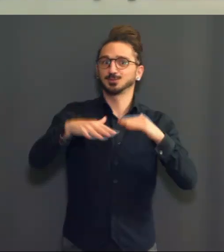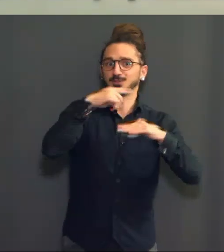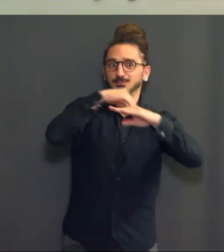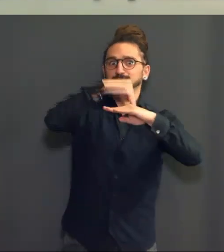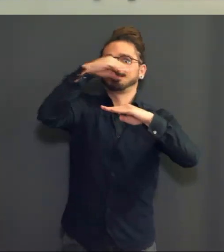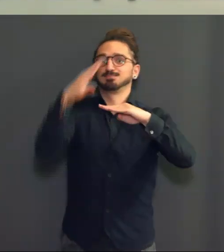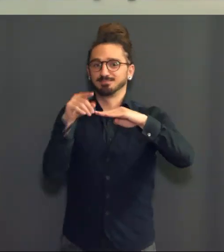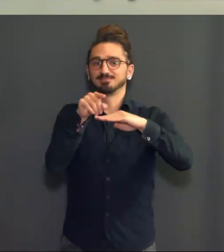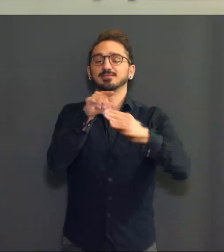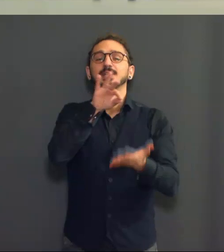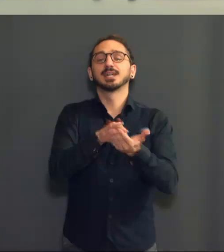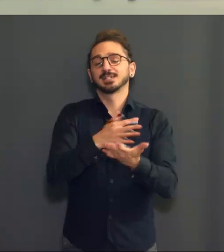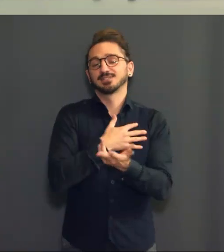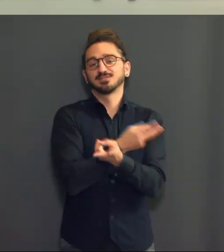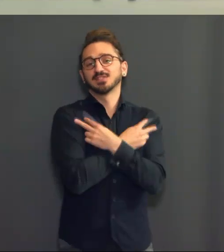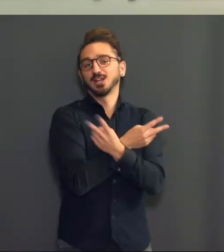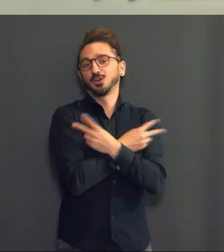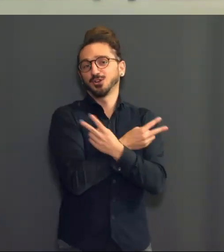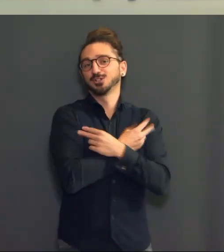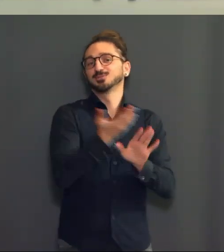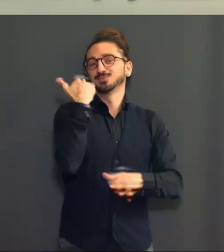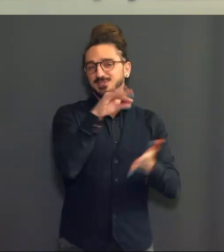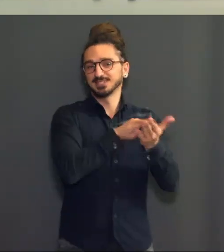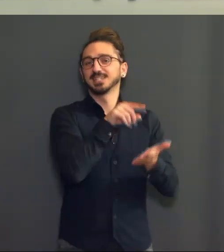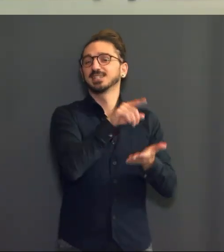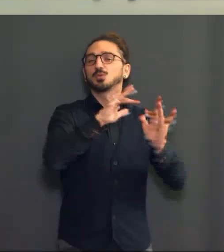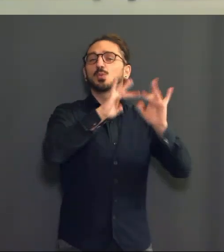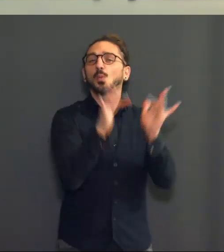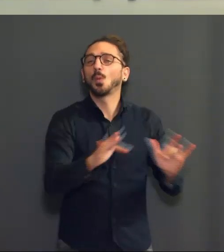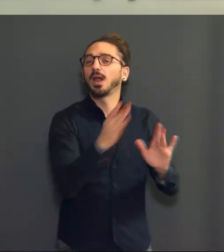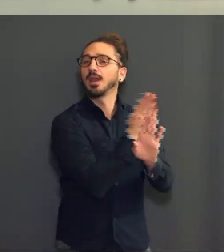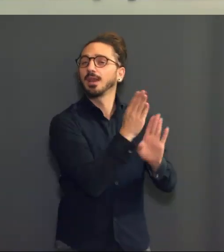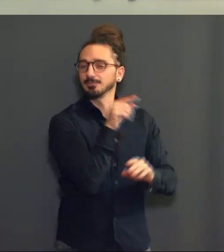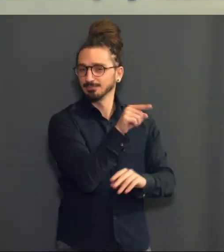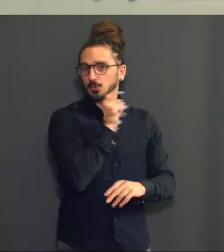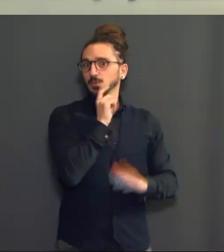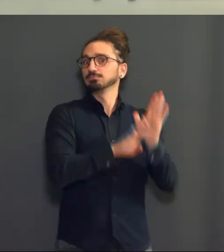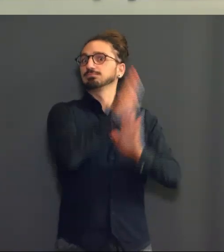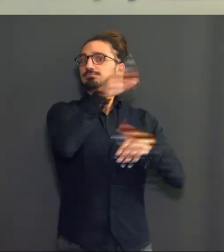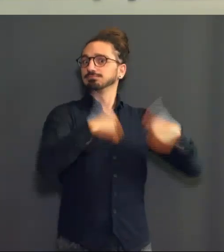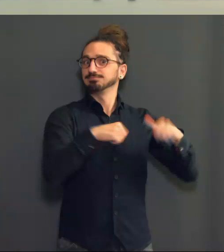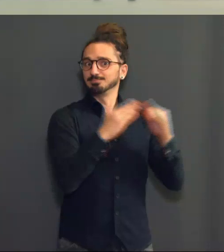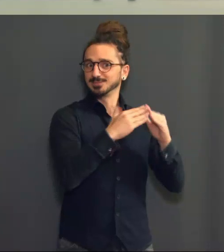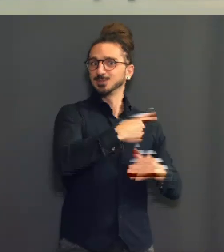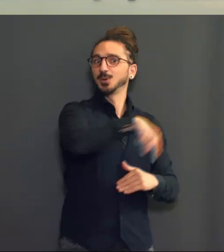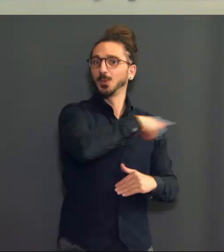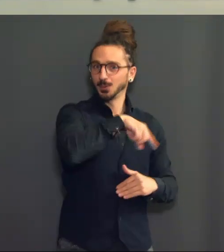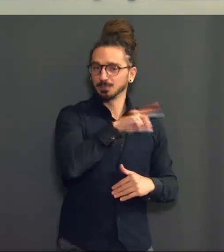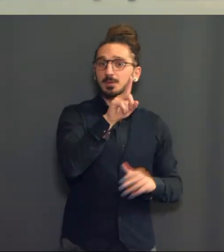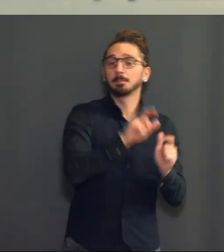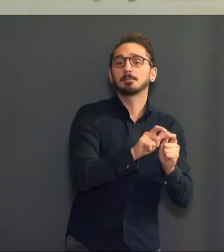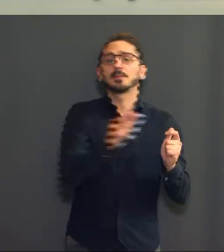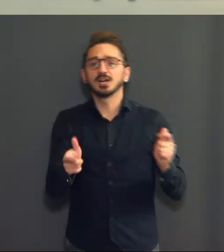vacances de Noël. Juste avant les vacances de carnaval, le spring break que vous voyez là, il y a eu un